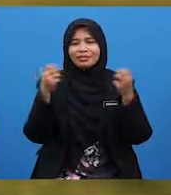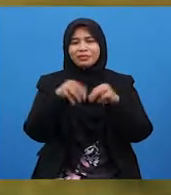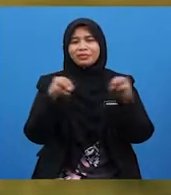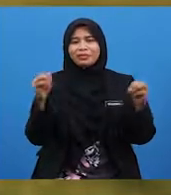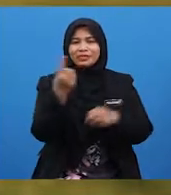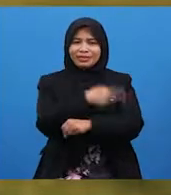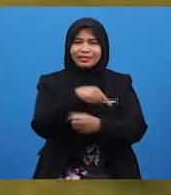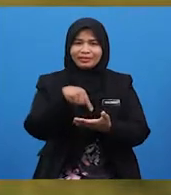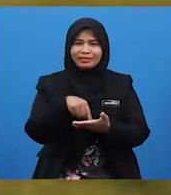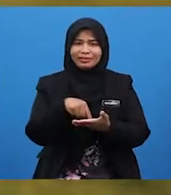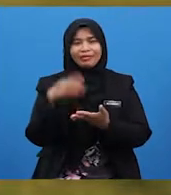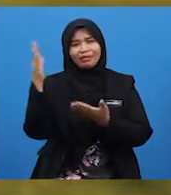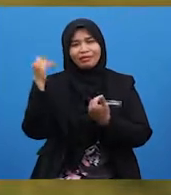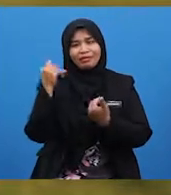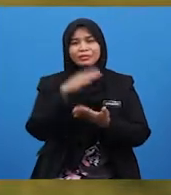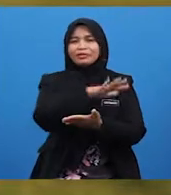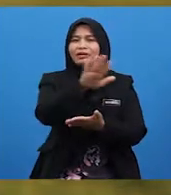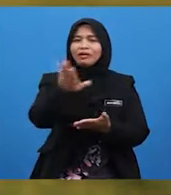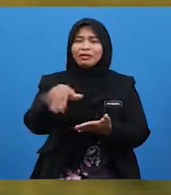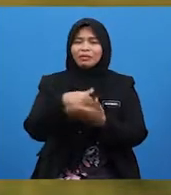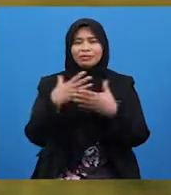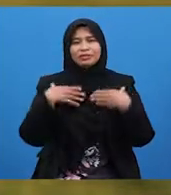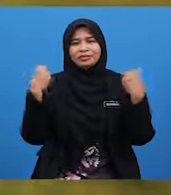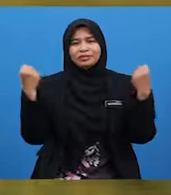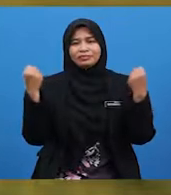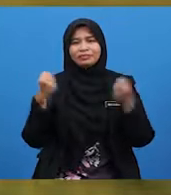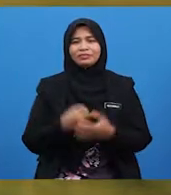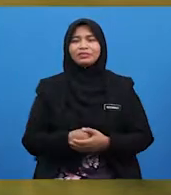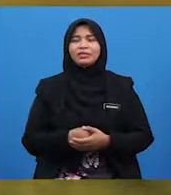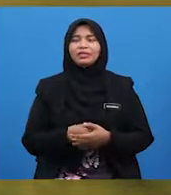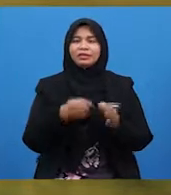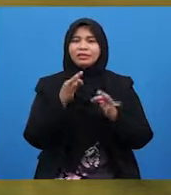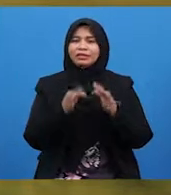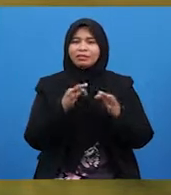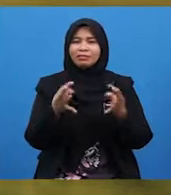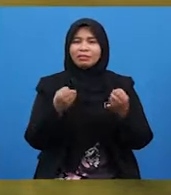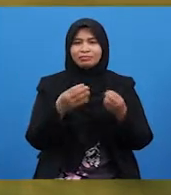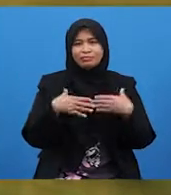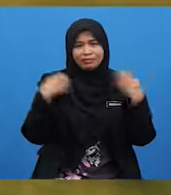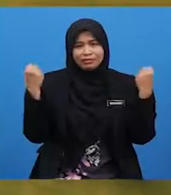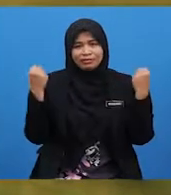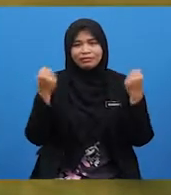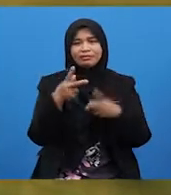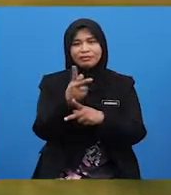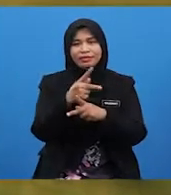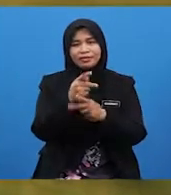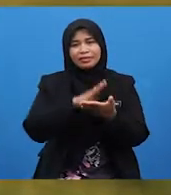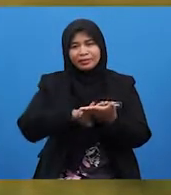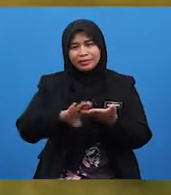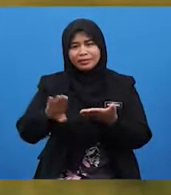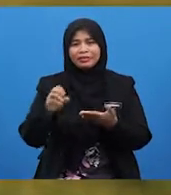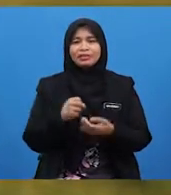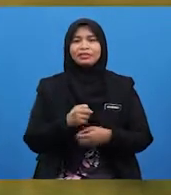ini? Harap-harap semuanya sehat. Kalau kita inginkan kesihatan yang baik, jaga kebersihan